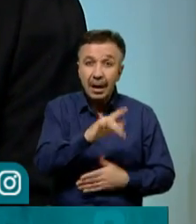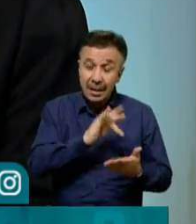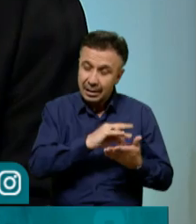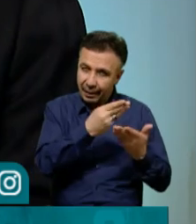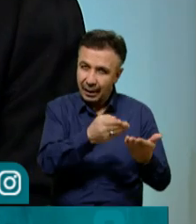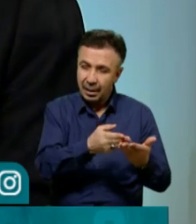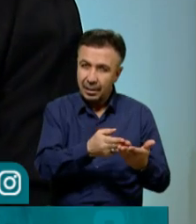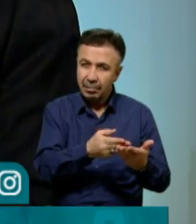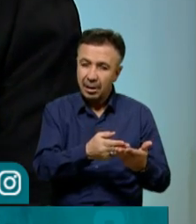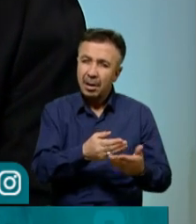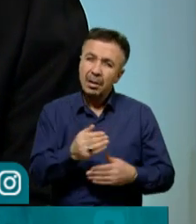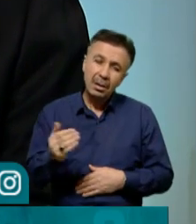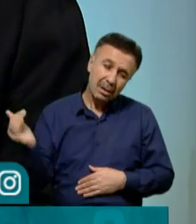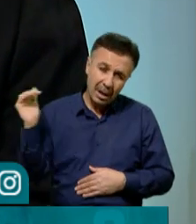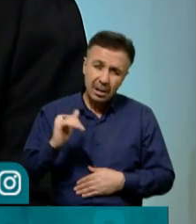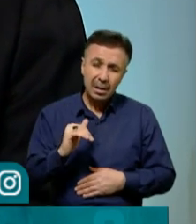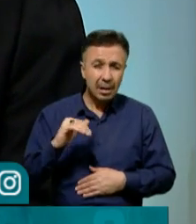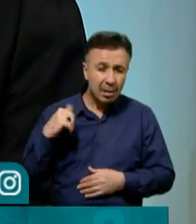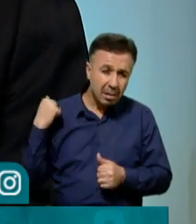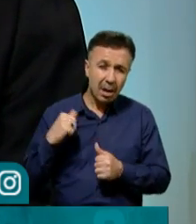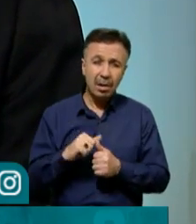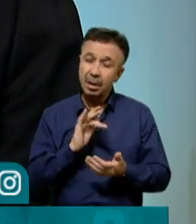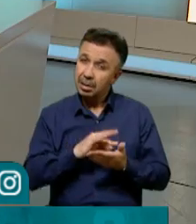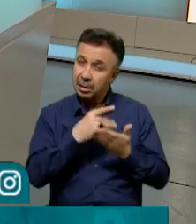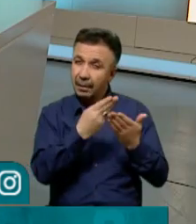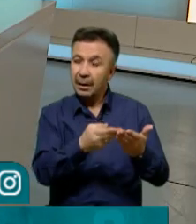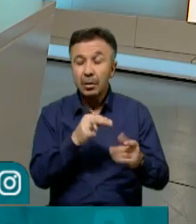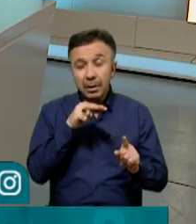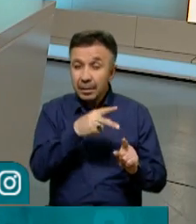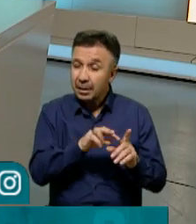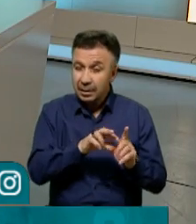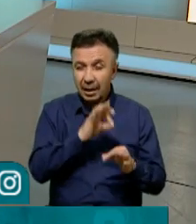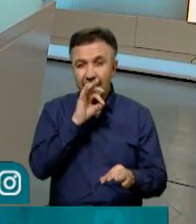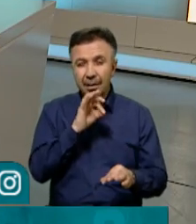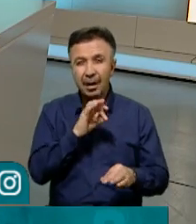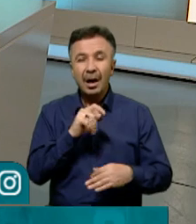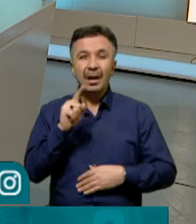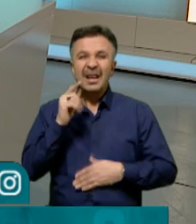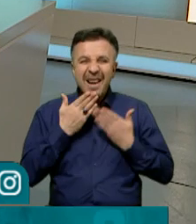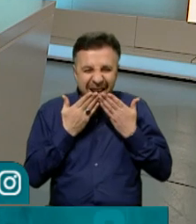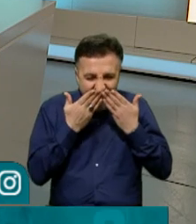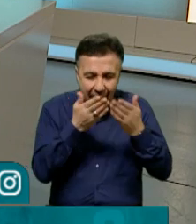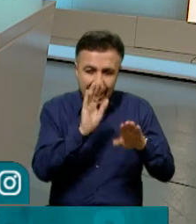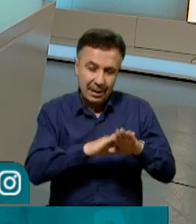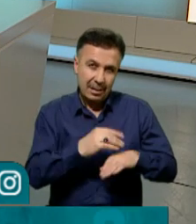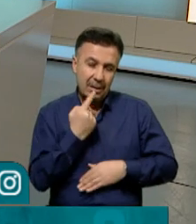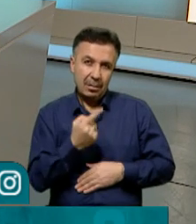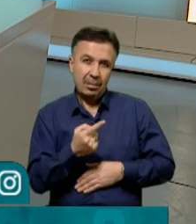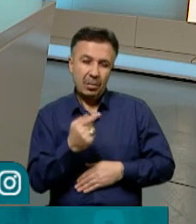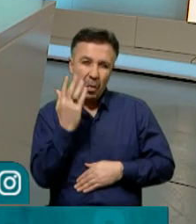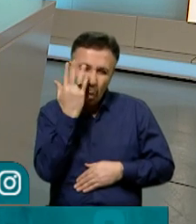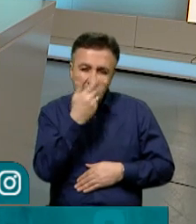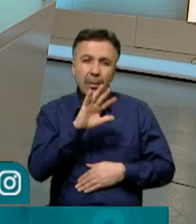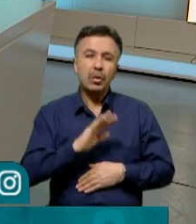daha getirildi, ceza aldı. Sonra bir daha getirildi, oradan bir sahabe kalktı, Allah sana lanet etsin. Utanmıyor musun? Bu